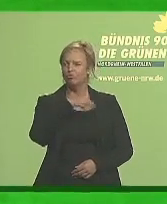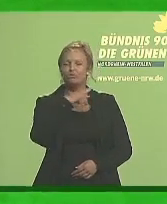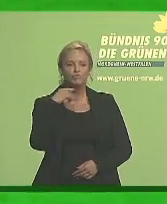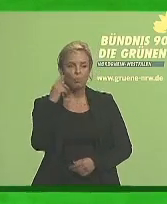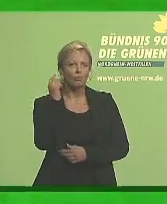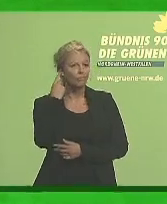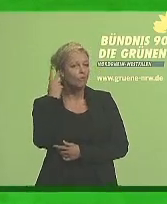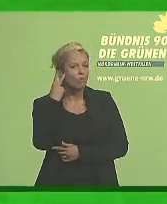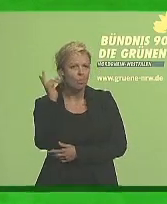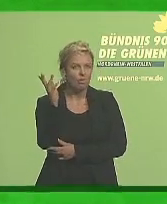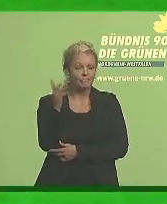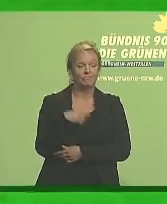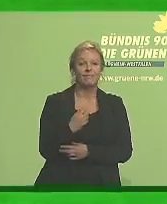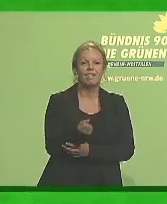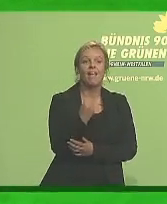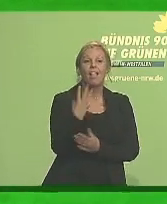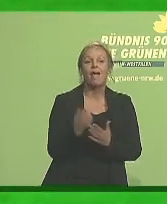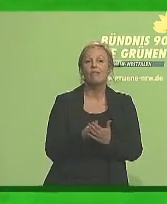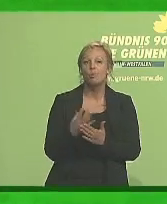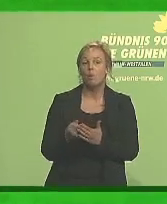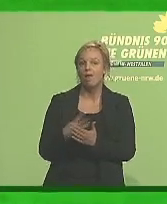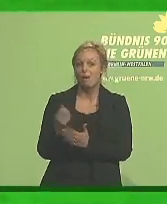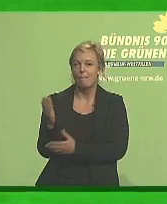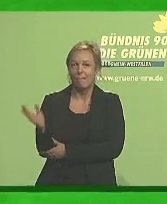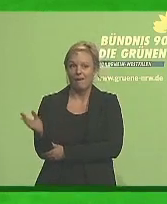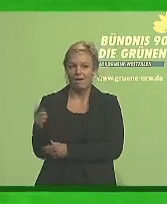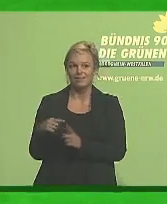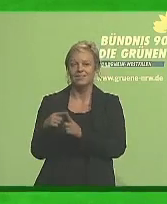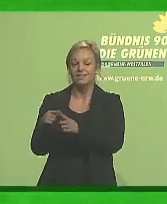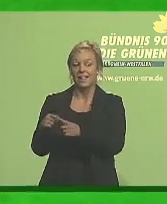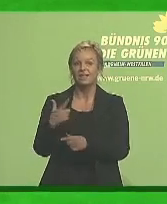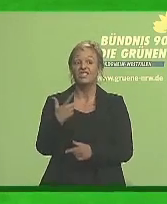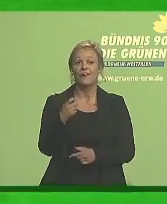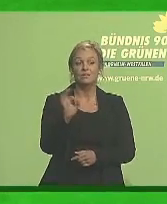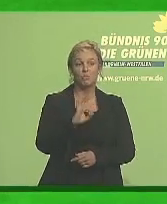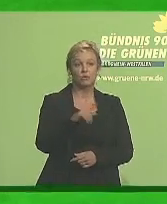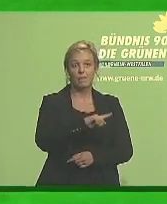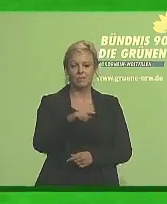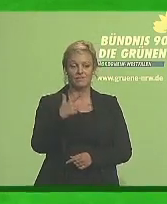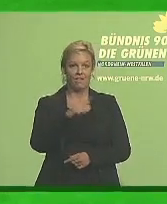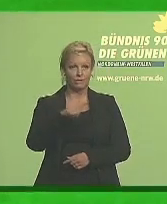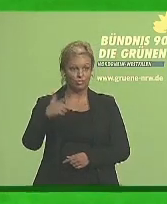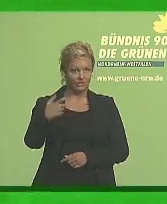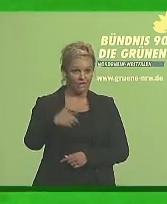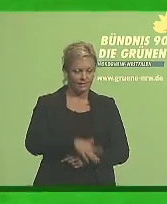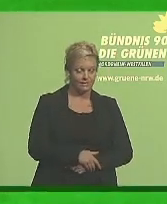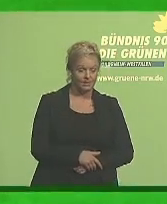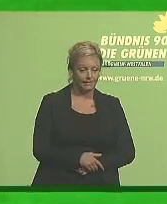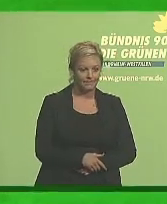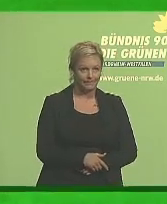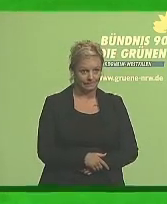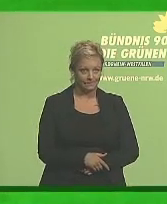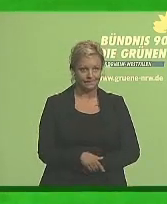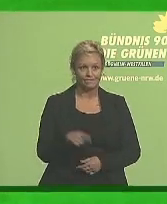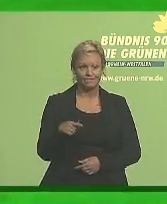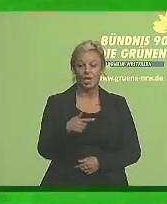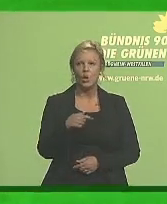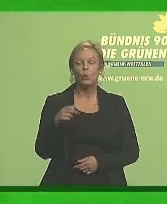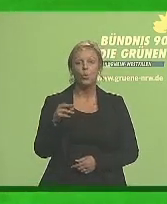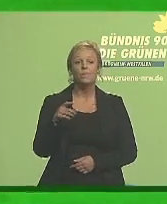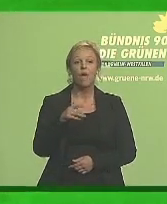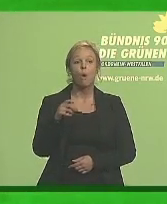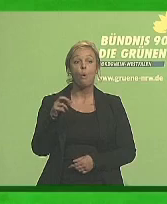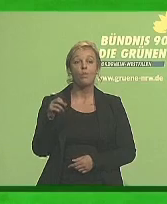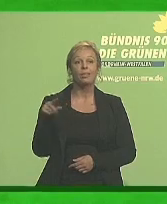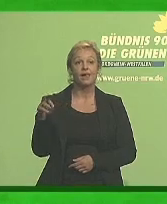die Erneuerbaren-Richtlinie, die ist 20% bis 2020. Wenn Günther Oettinger zusammen mit